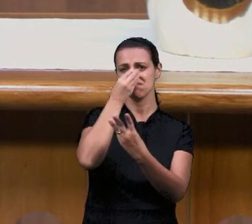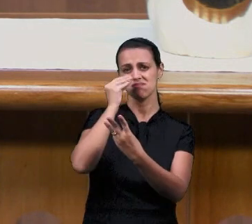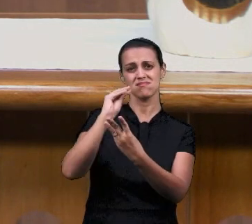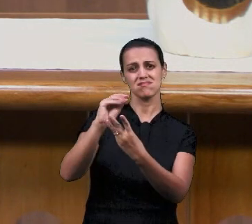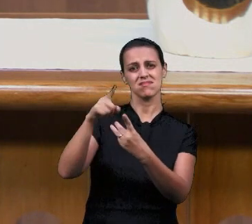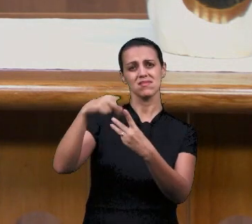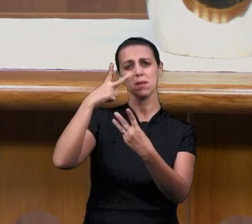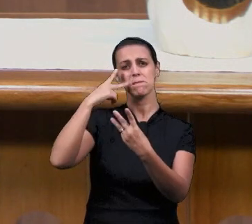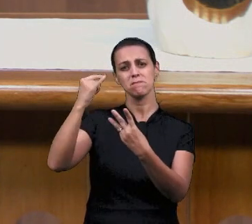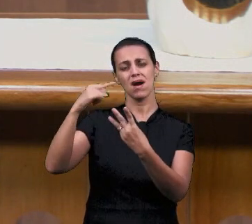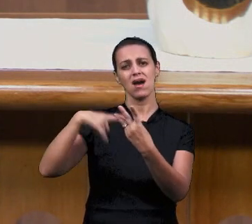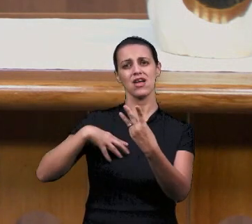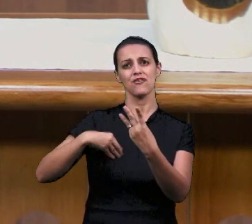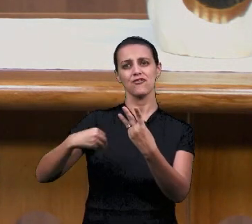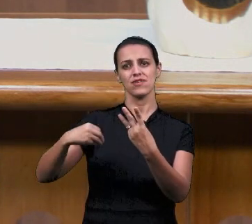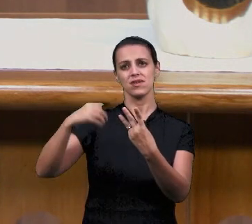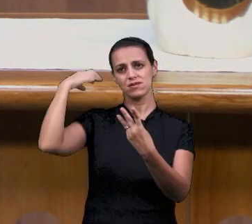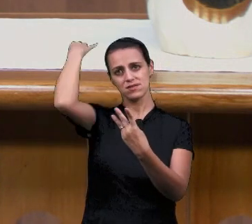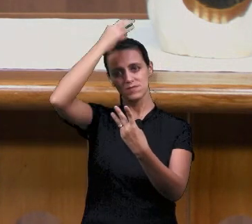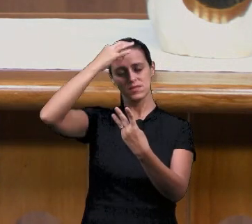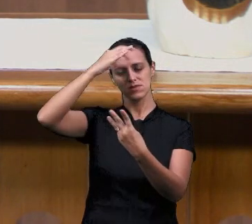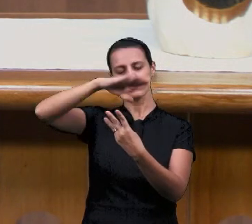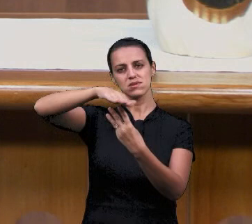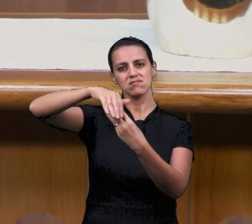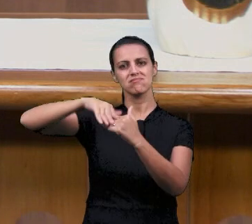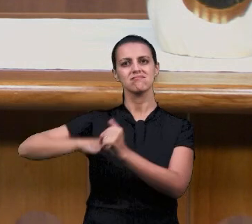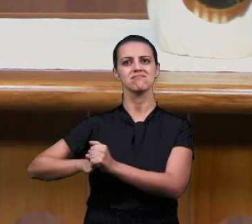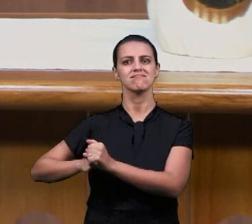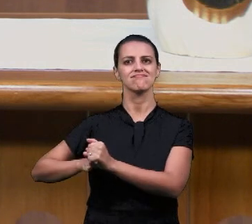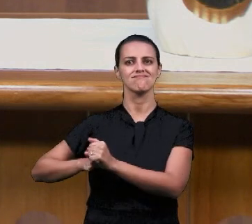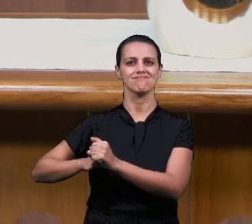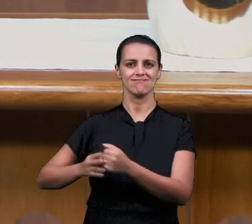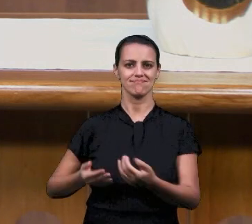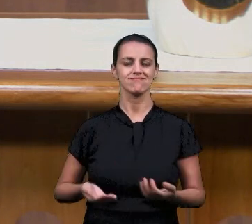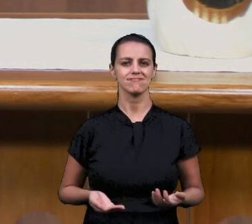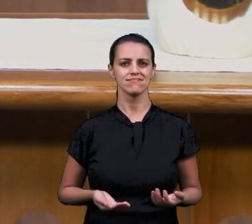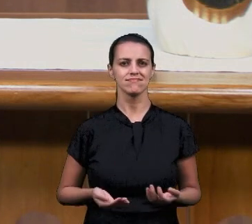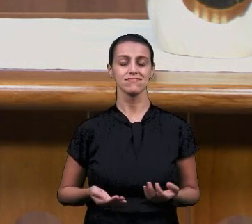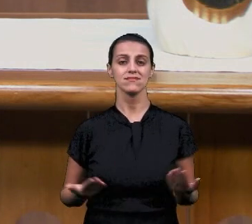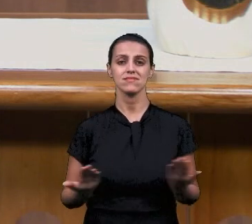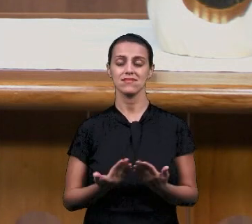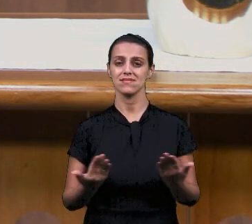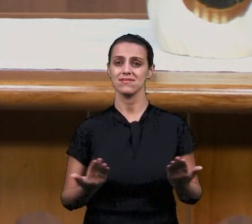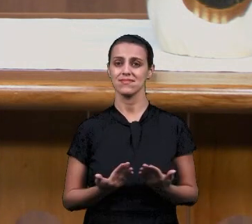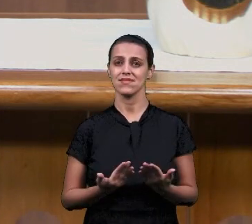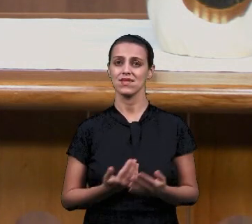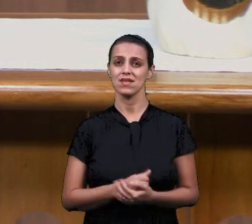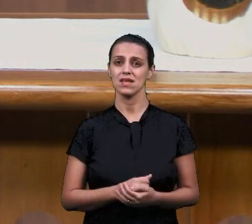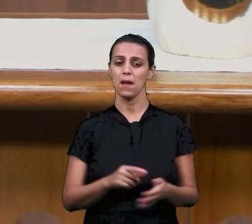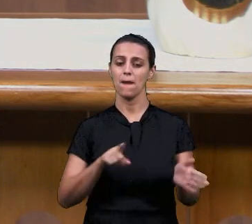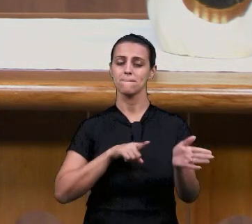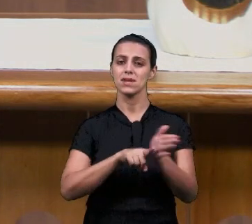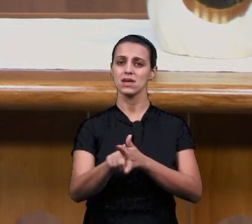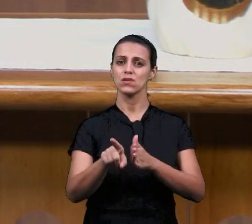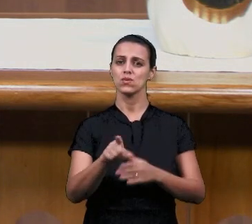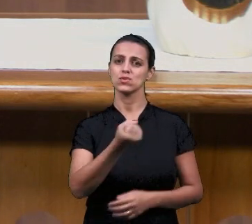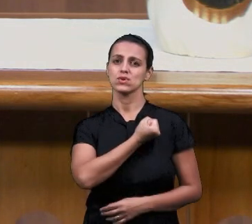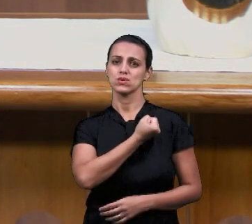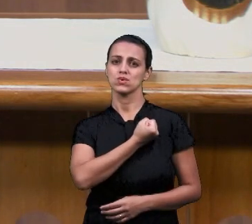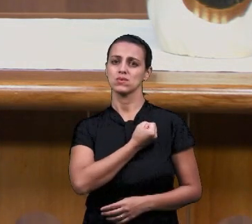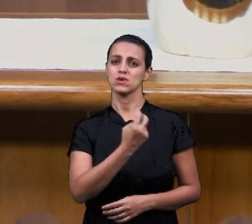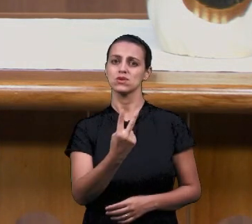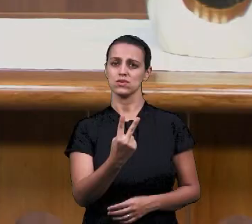le Fils et le Saint-Esprit. Passons maintenant à notre troisième activité, qui c'est la question numéro 2.